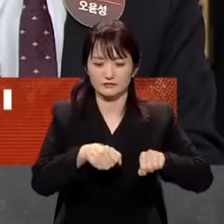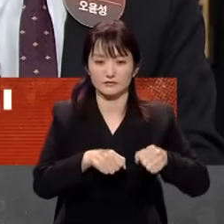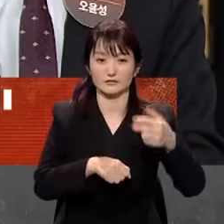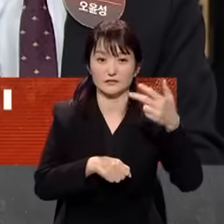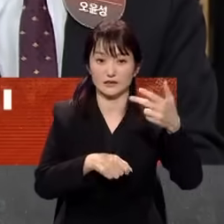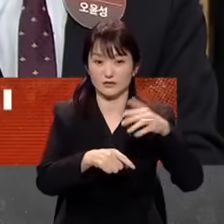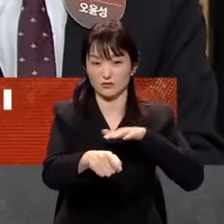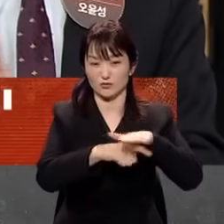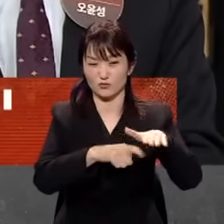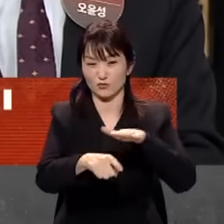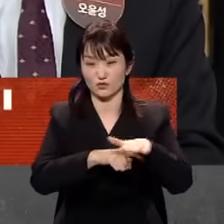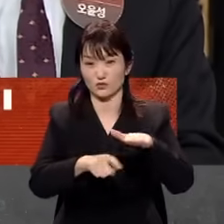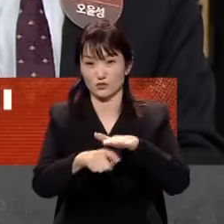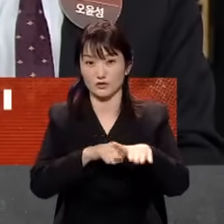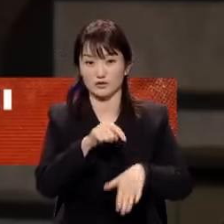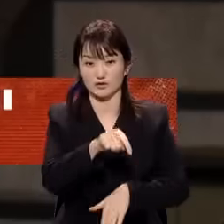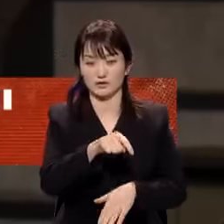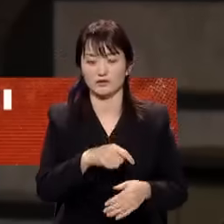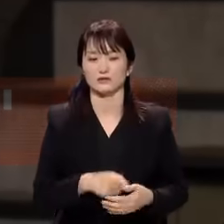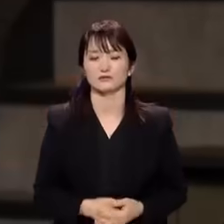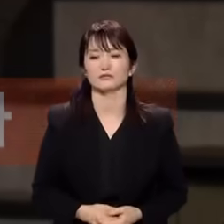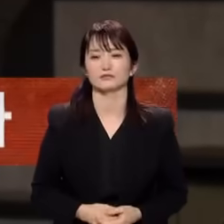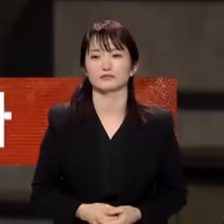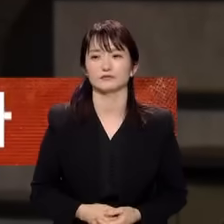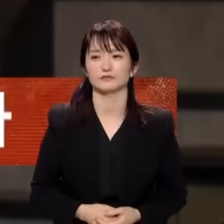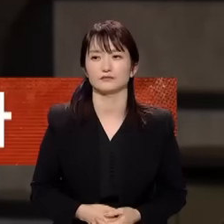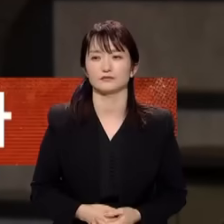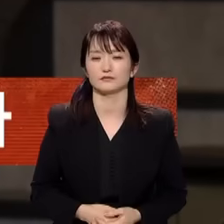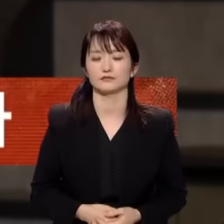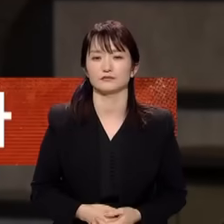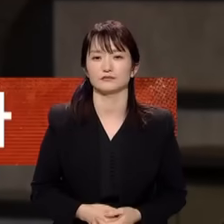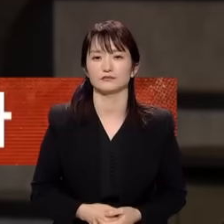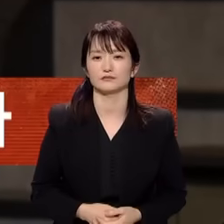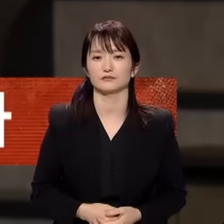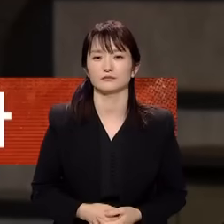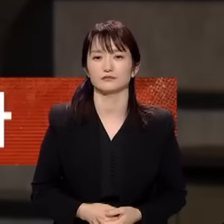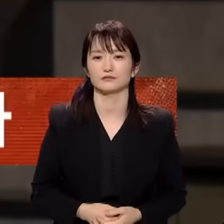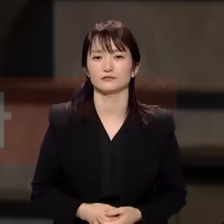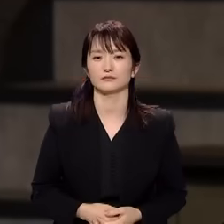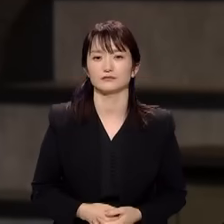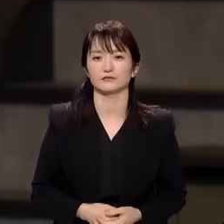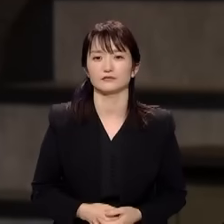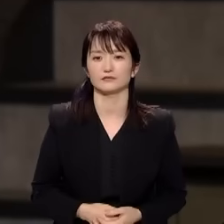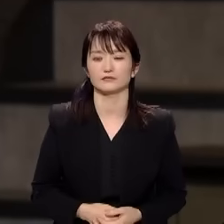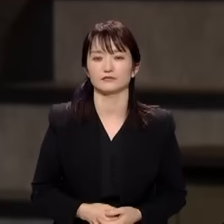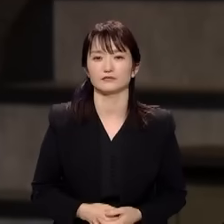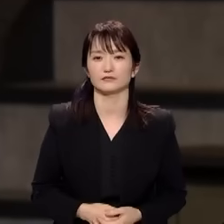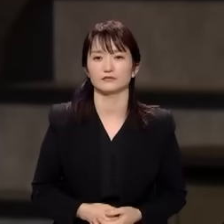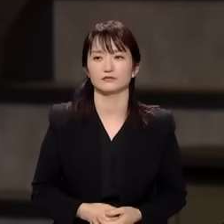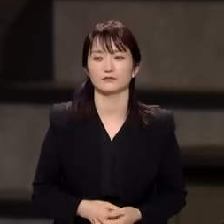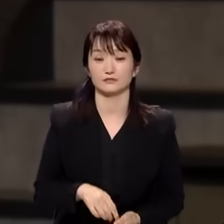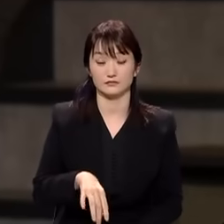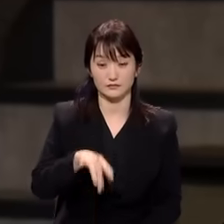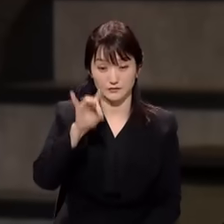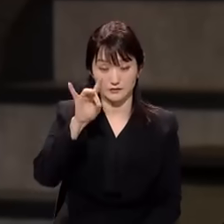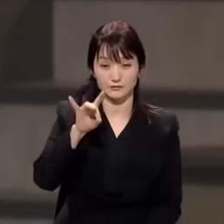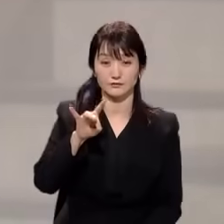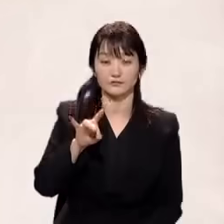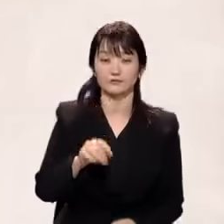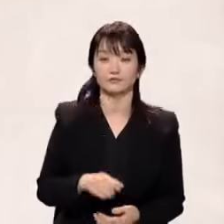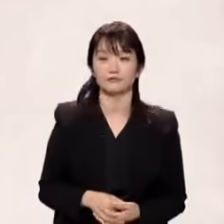훔쳤단 말이죠. 이제 그것에 대해서 이제 매몰된 것 같은데 실제로 지금 그 최초에